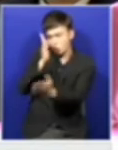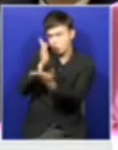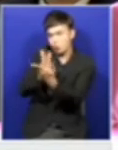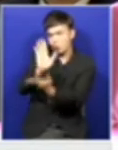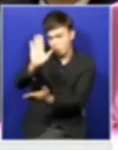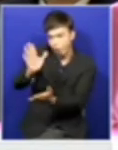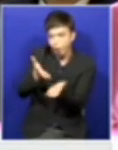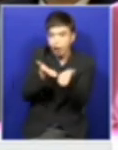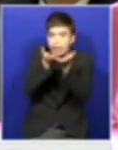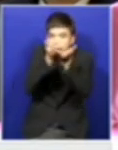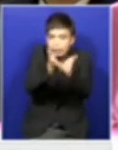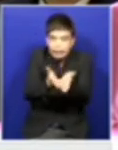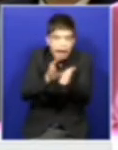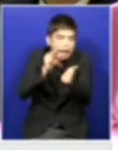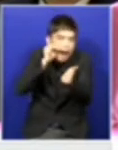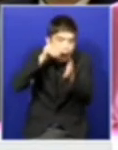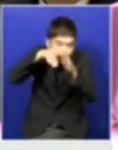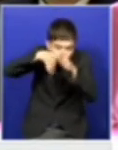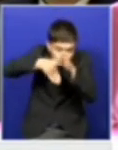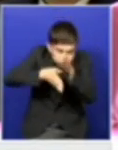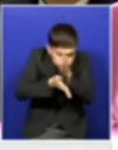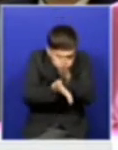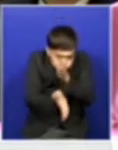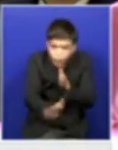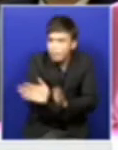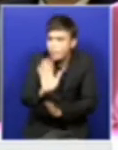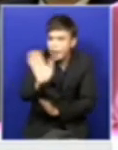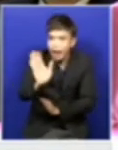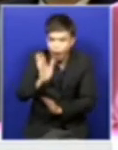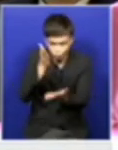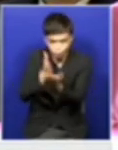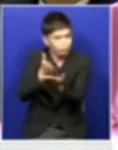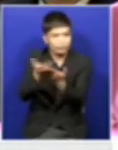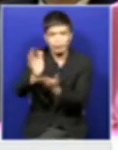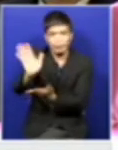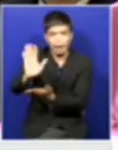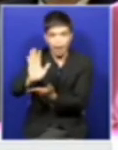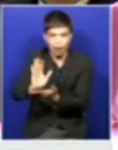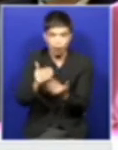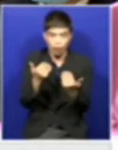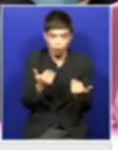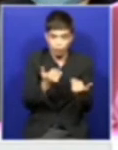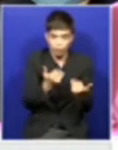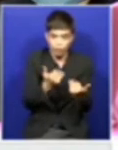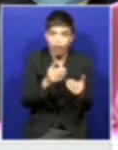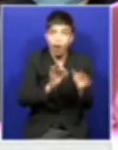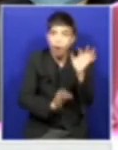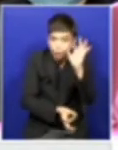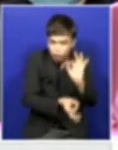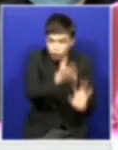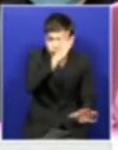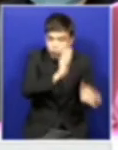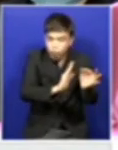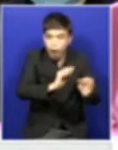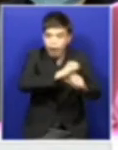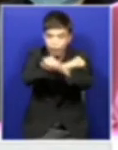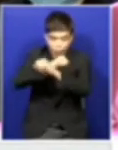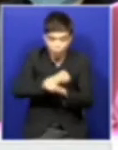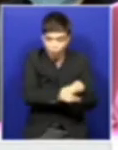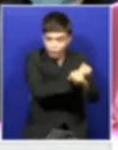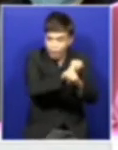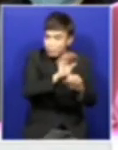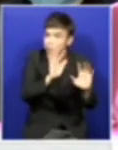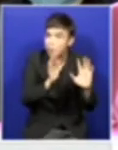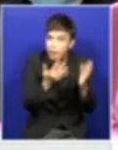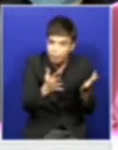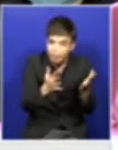ดฟางให้กับพี่น้องประชาชนครับทุกคนอัดฟางเก็บไว้หมดทุกคนไม่เผาฟาง PM 2.5 ก็จะไม่เกิดนะครับรัฐบาลต้